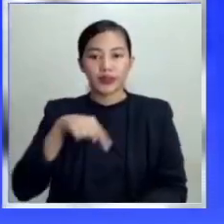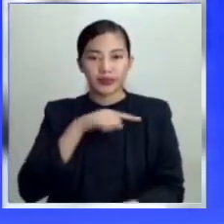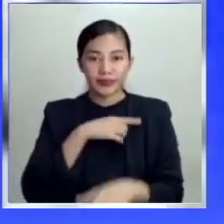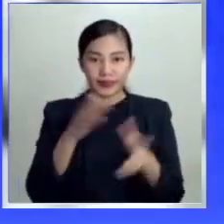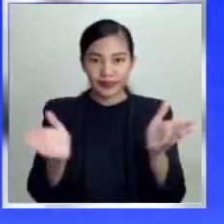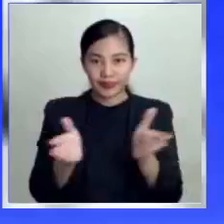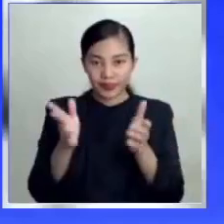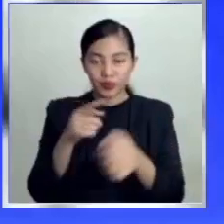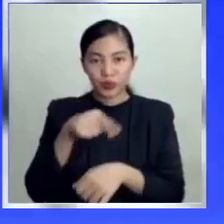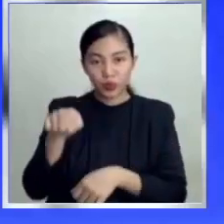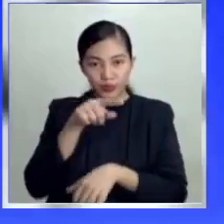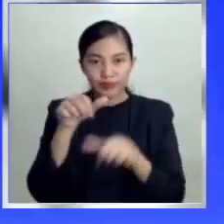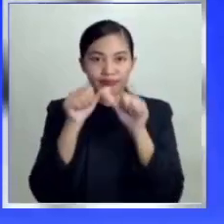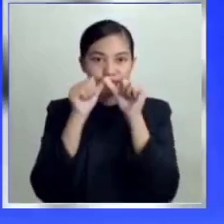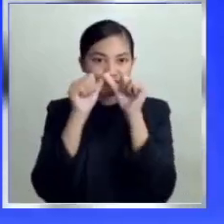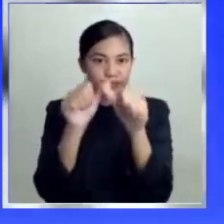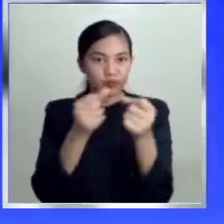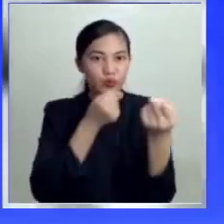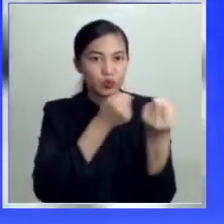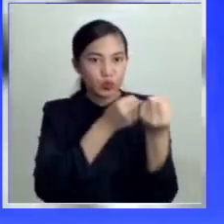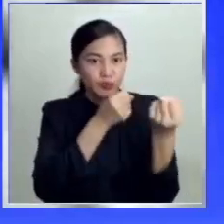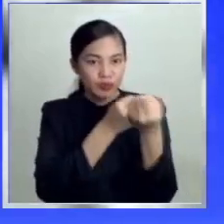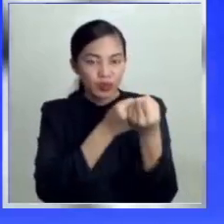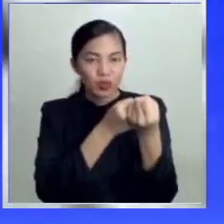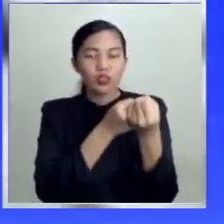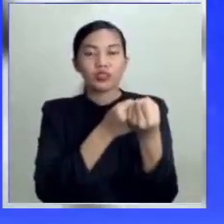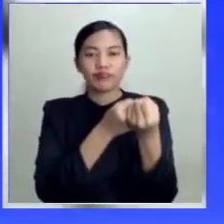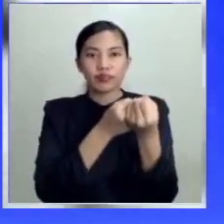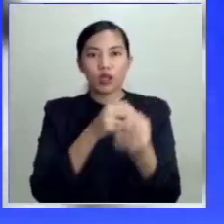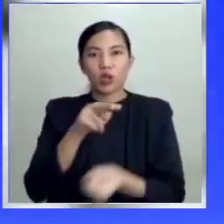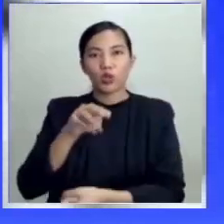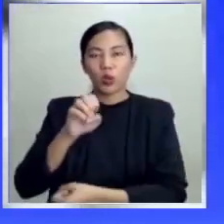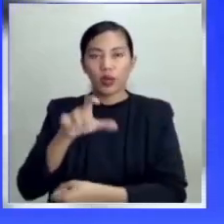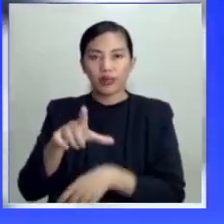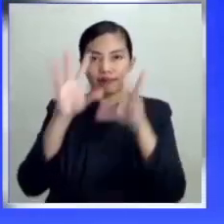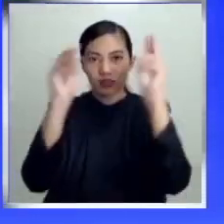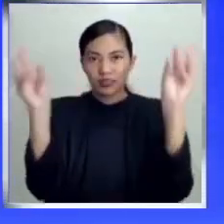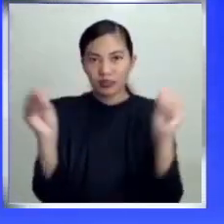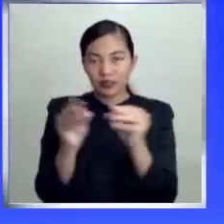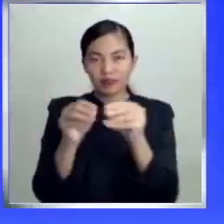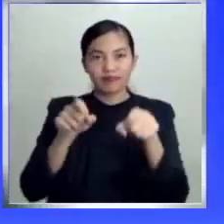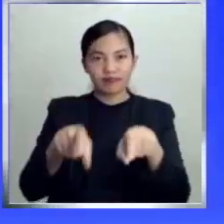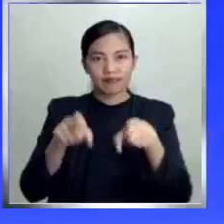po sanang suportahan ang Noel Bazaar sa World Trade Center sa Pasay